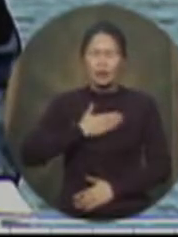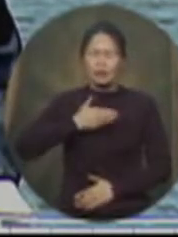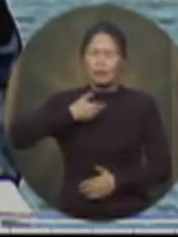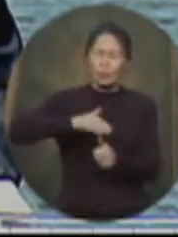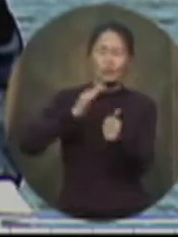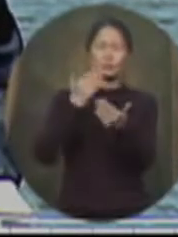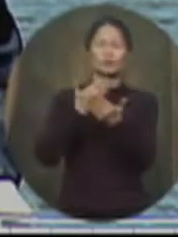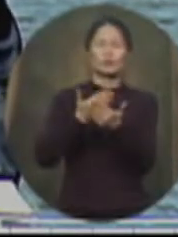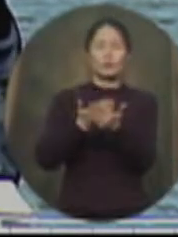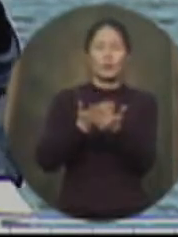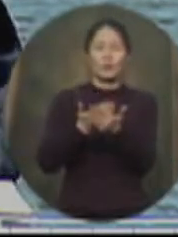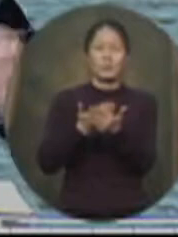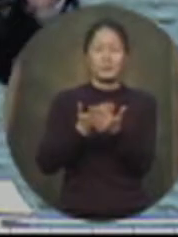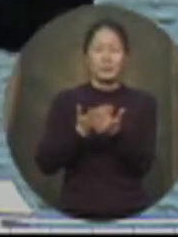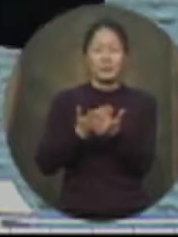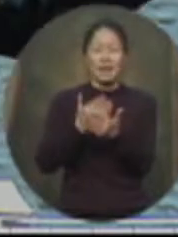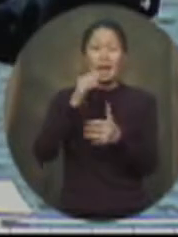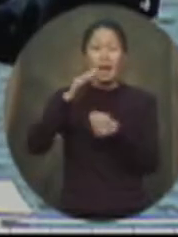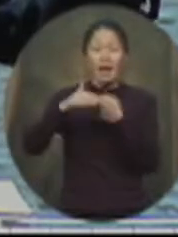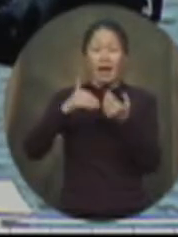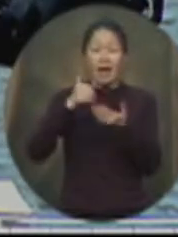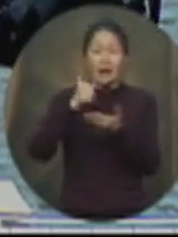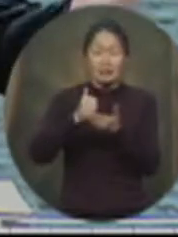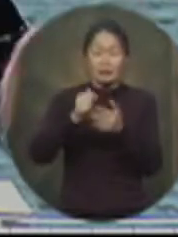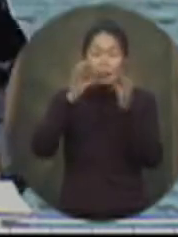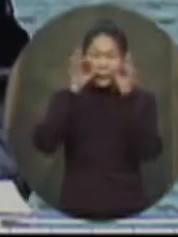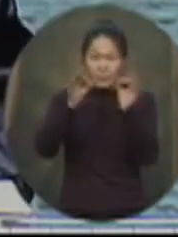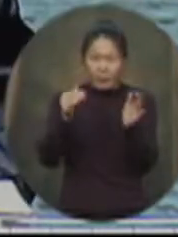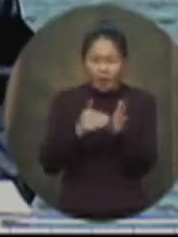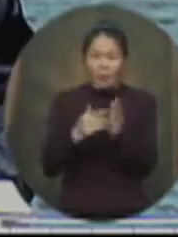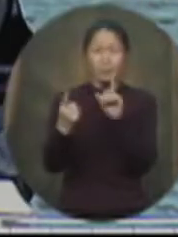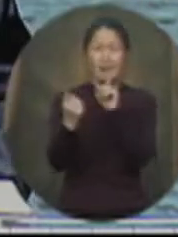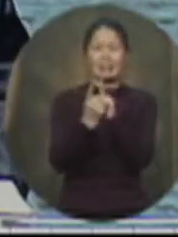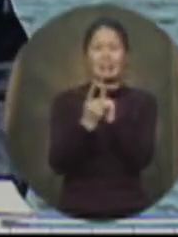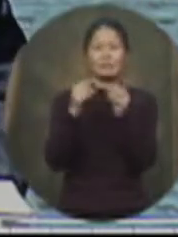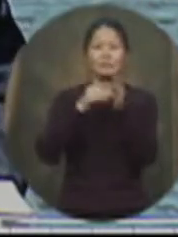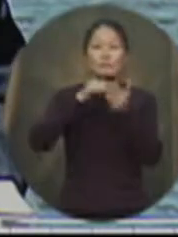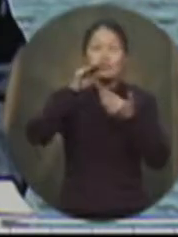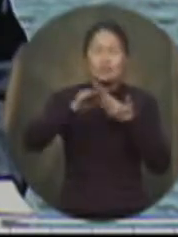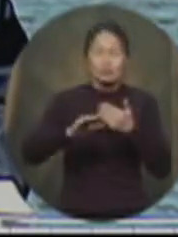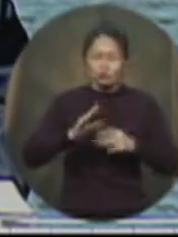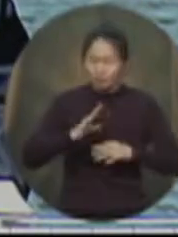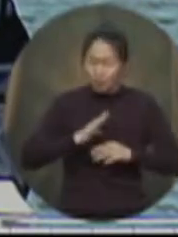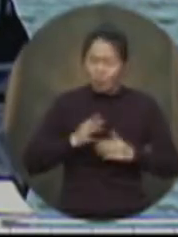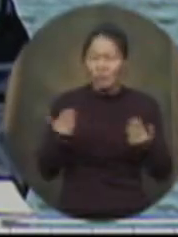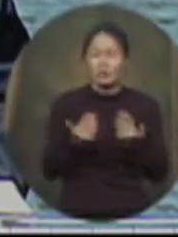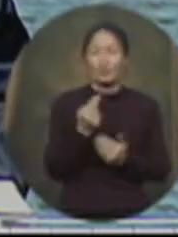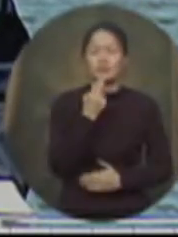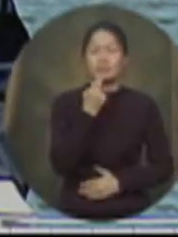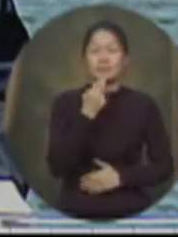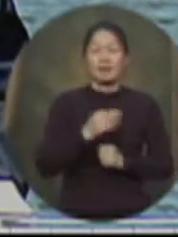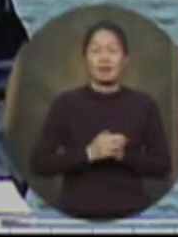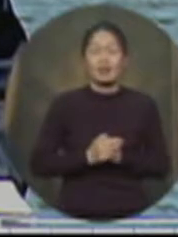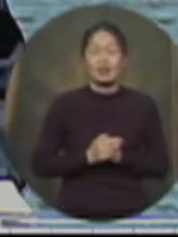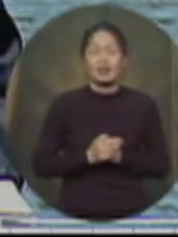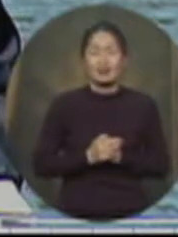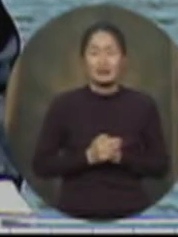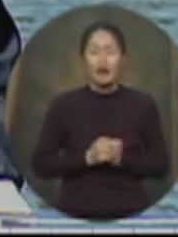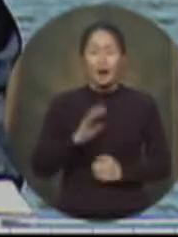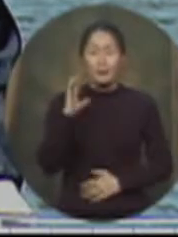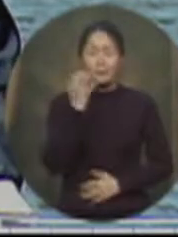석권할 하나님을 보고 나면 만나고 나면 두려운 일이 없어지는 거예요